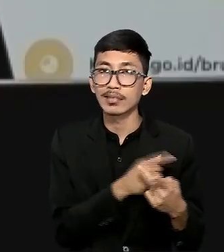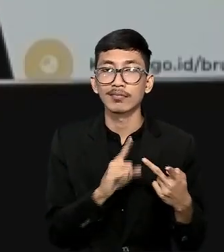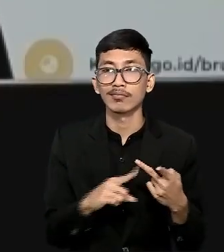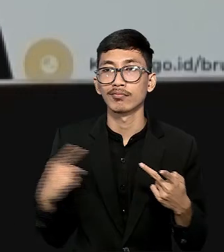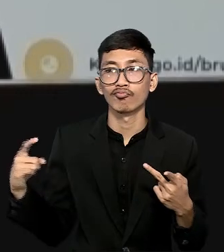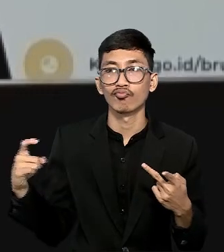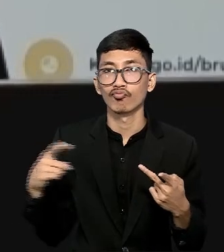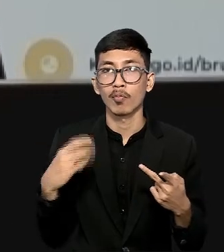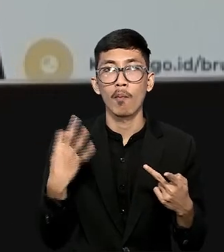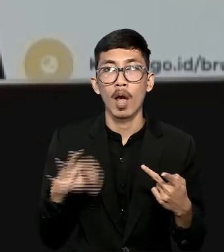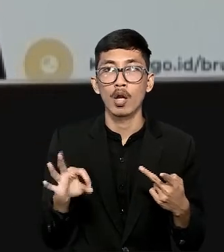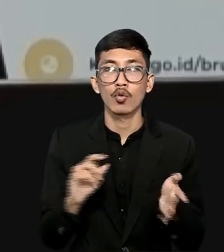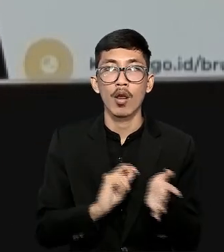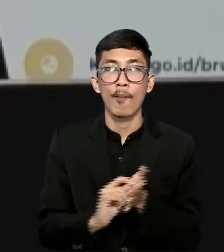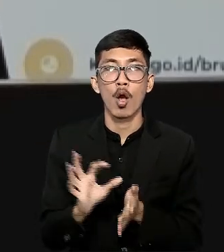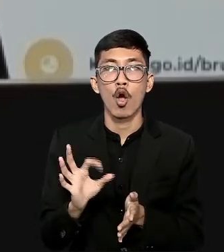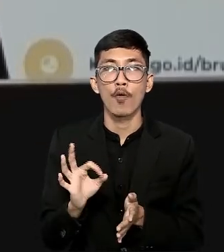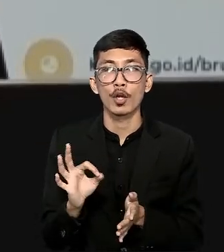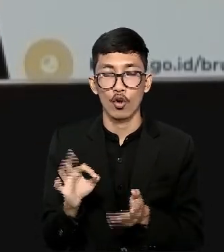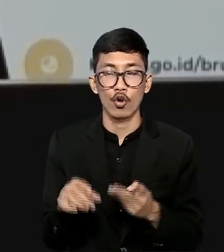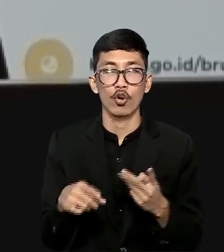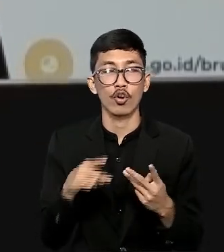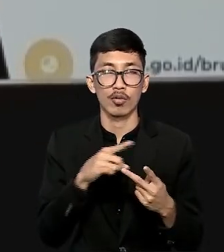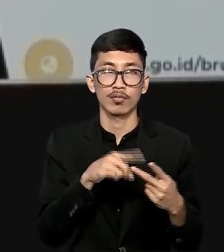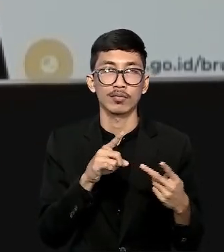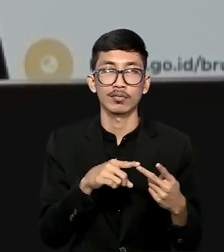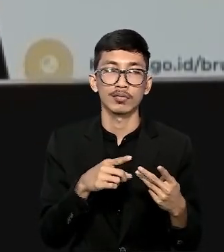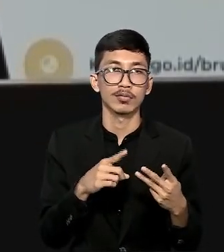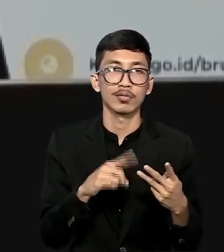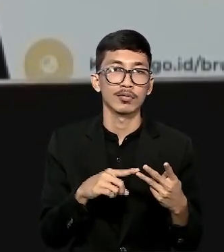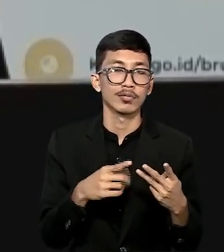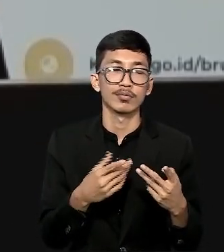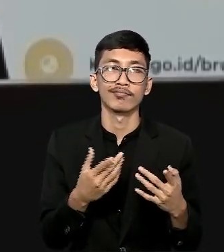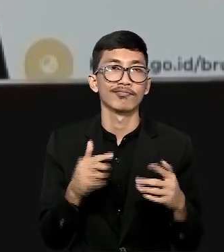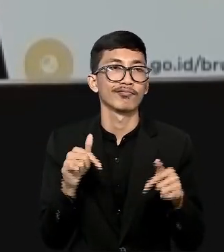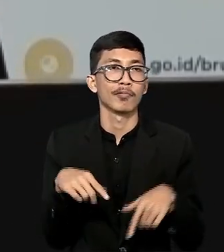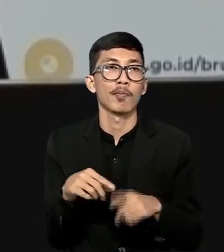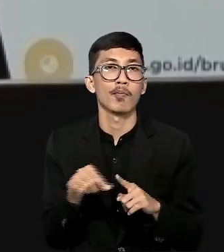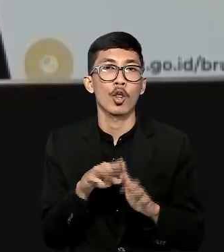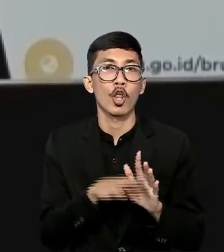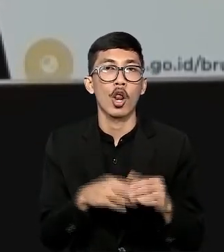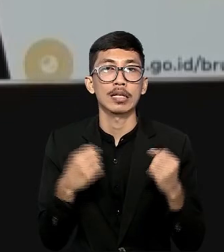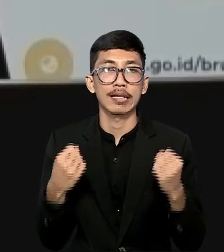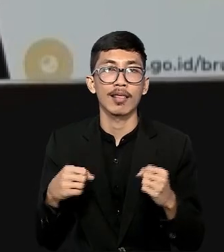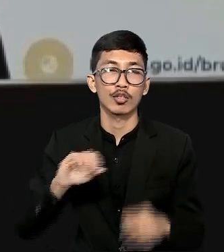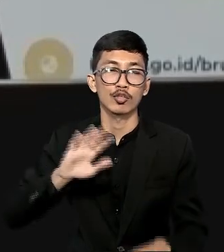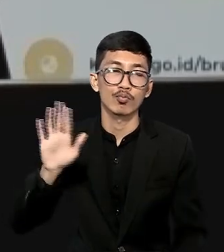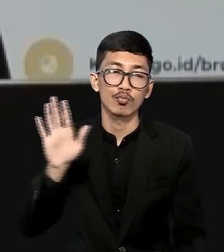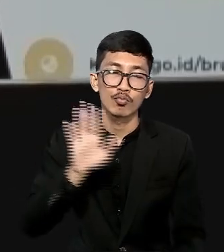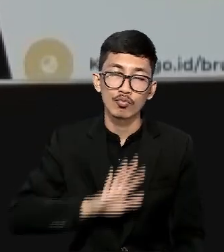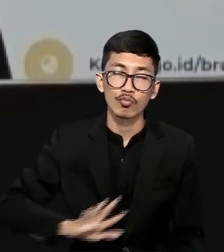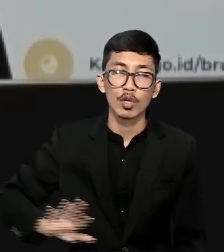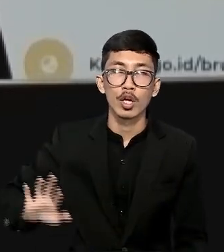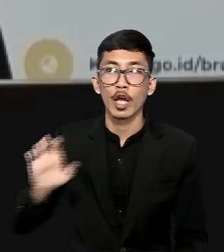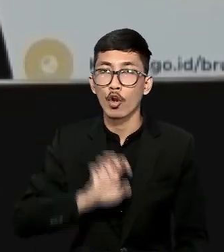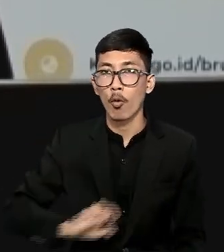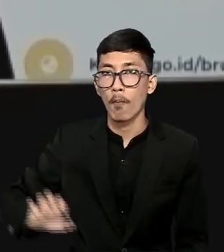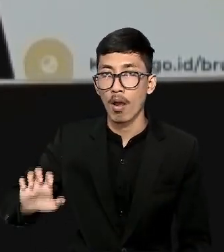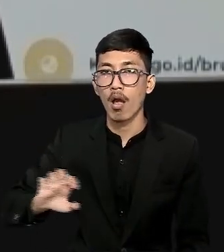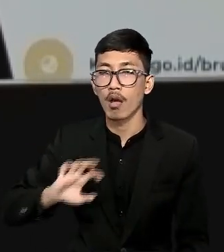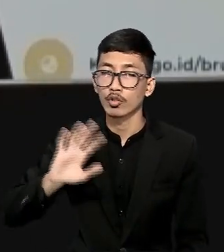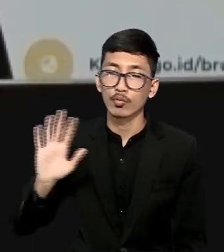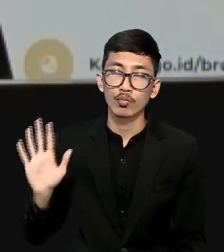umumnya Rano hormati intervention atau proses Disini di seluruh wilayah Eropa kembali kembali